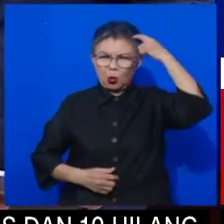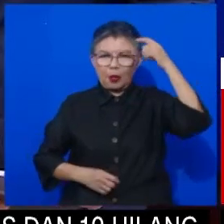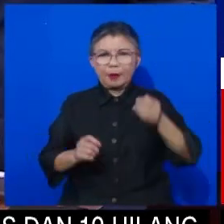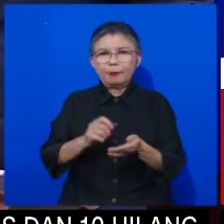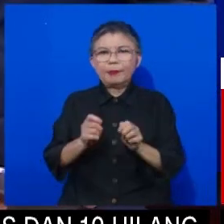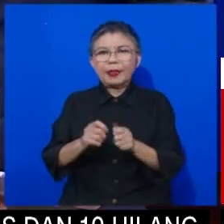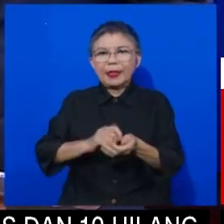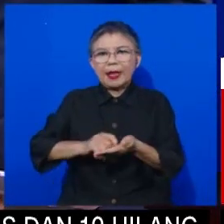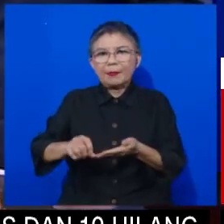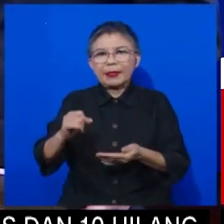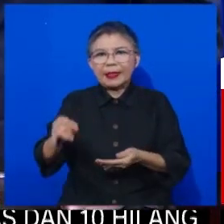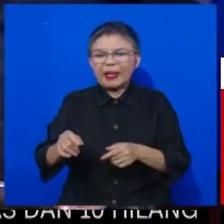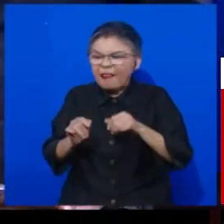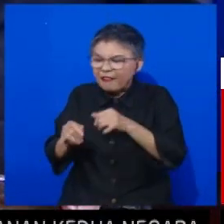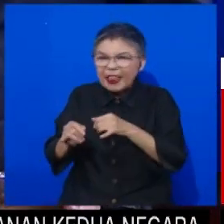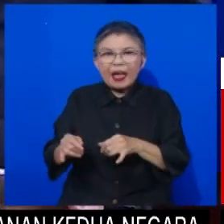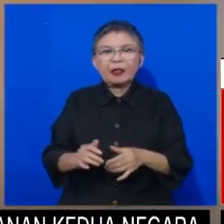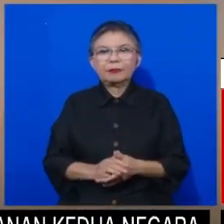pencemaran nama baik dan fitnah.